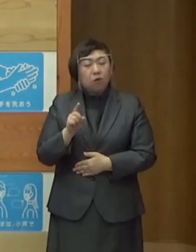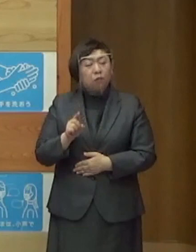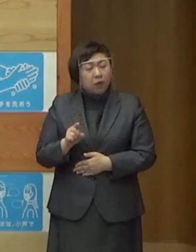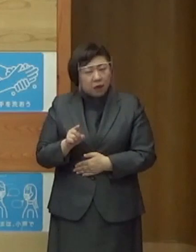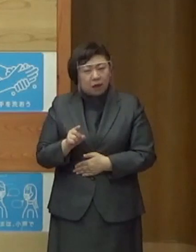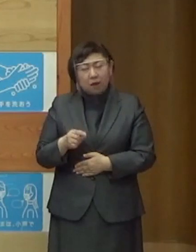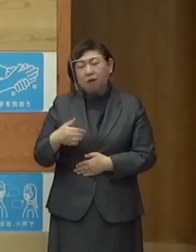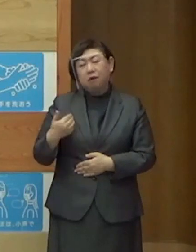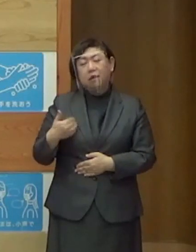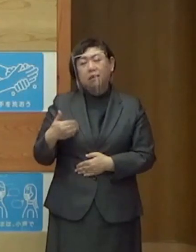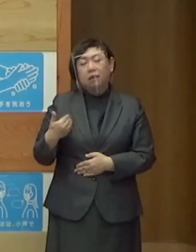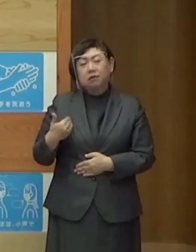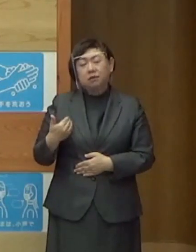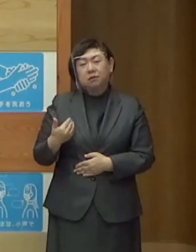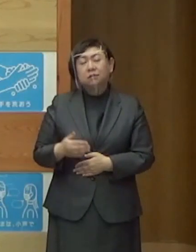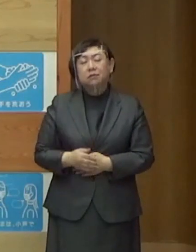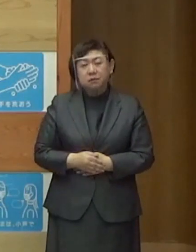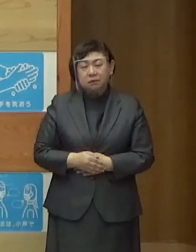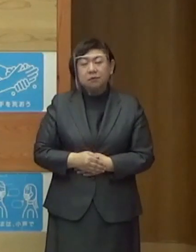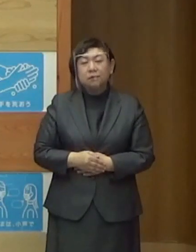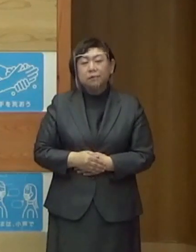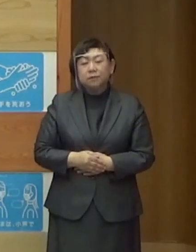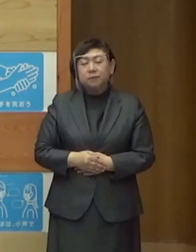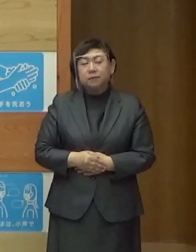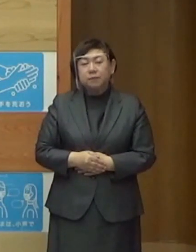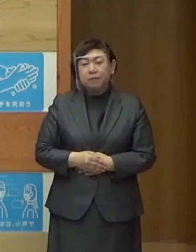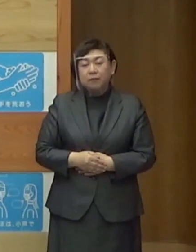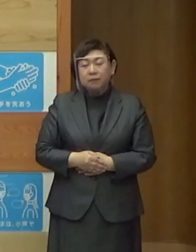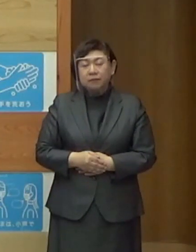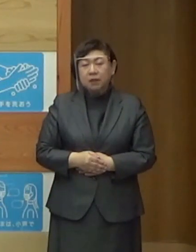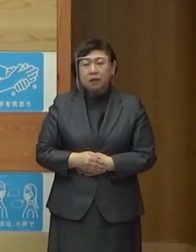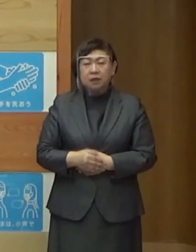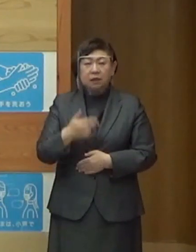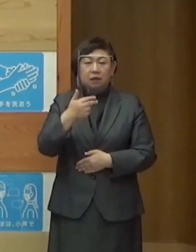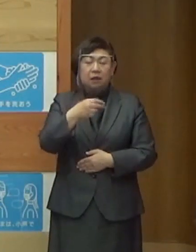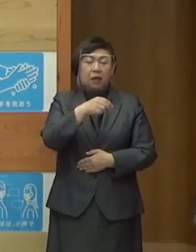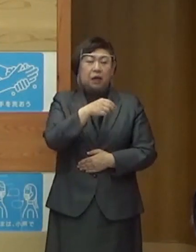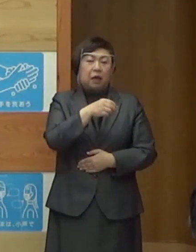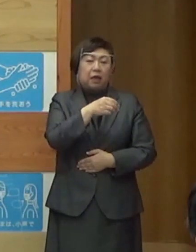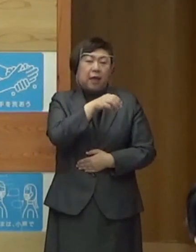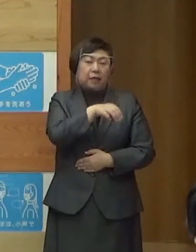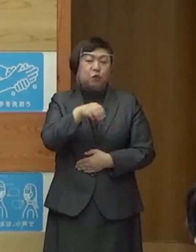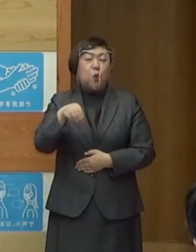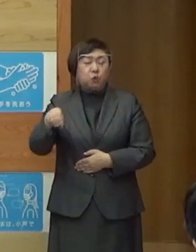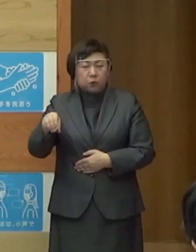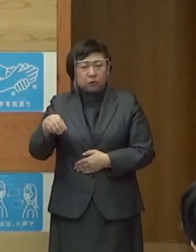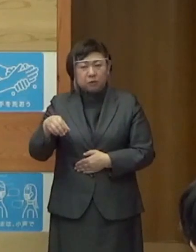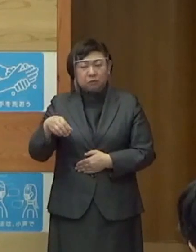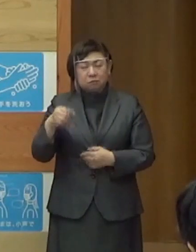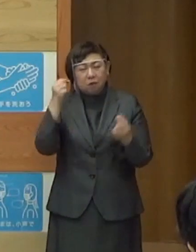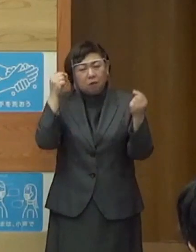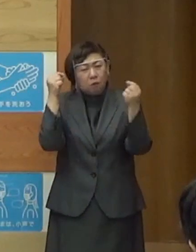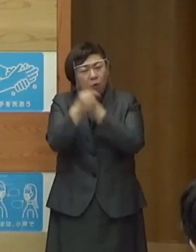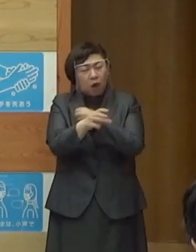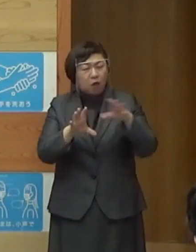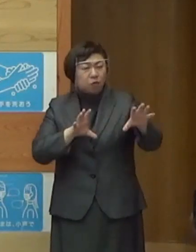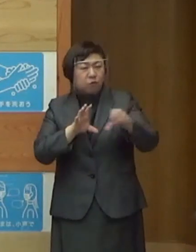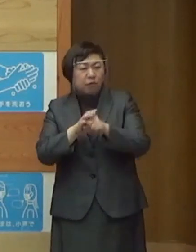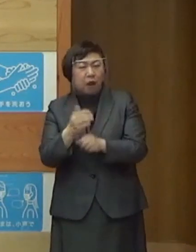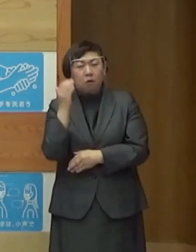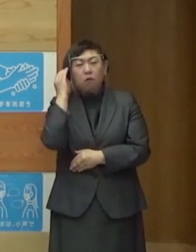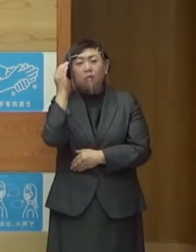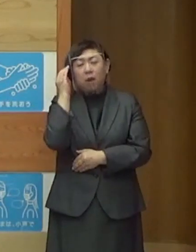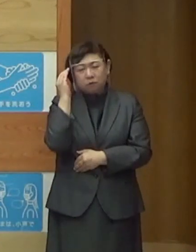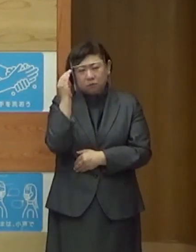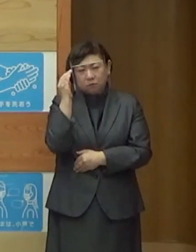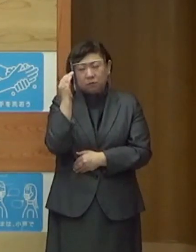ということが分かりませんということがありますので、まあ、これは市町村などに誤解が生じかねないという状況があります